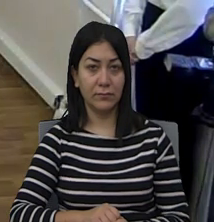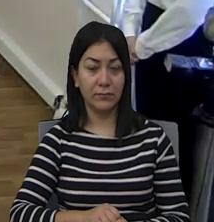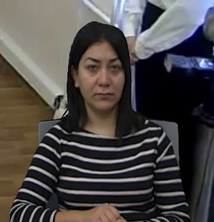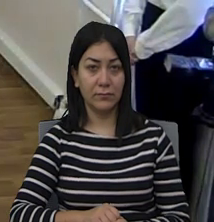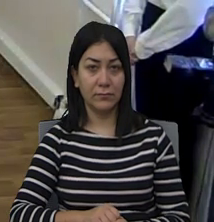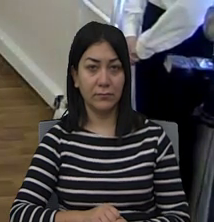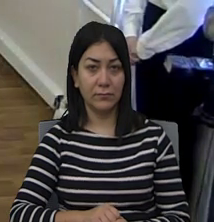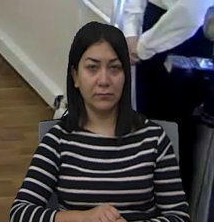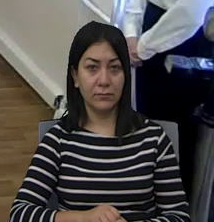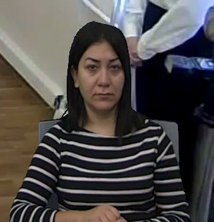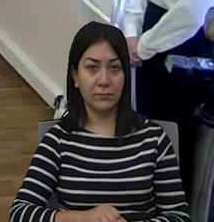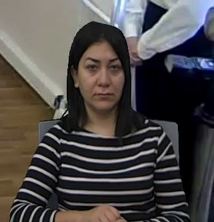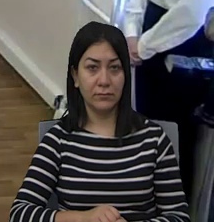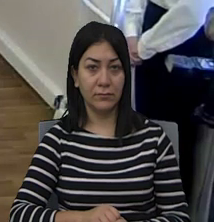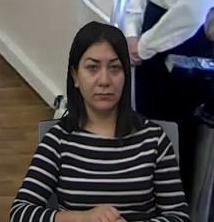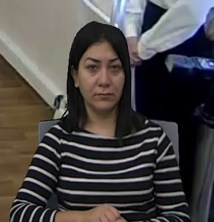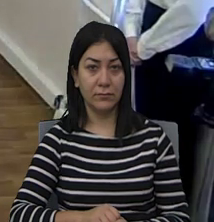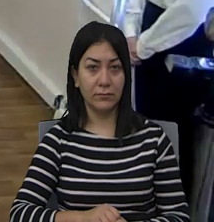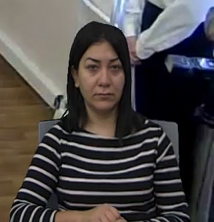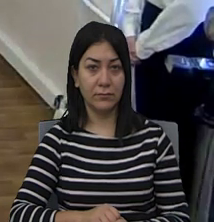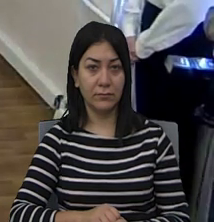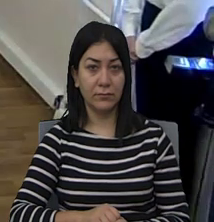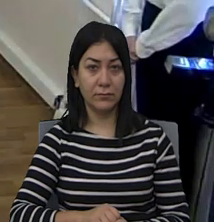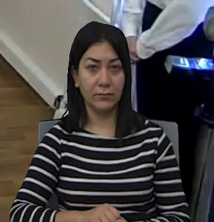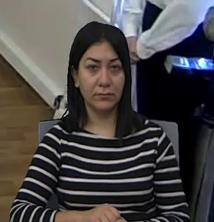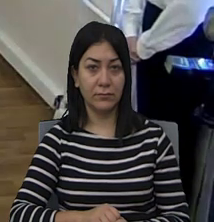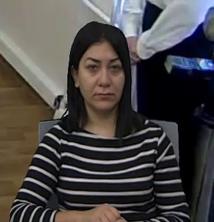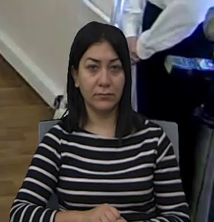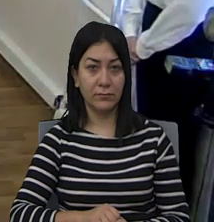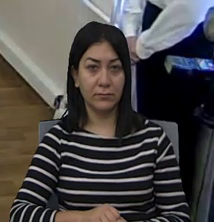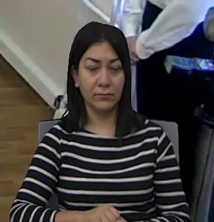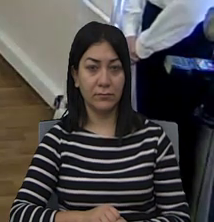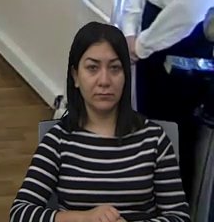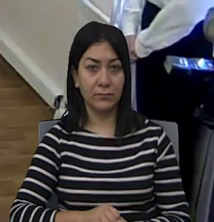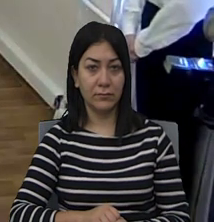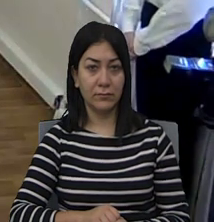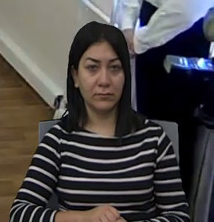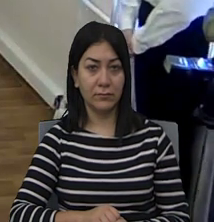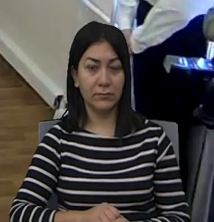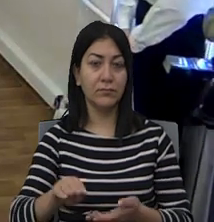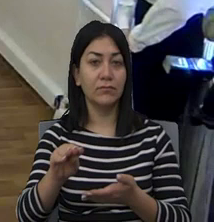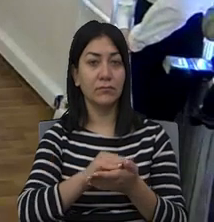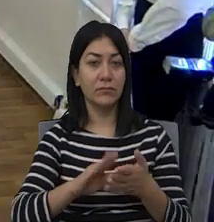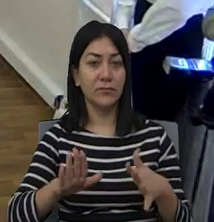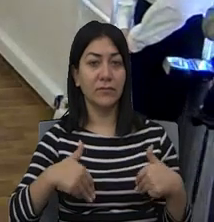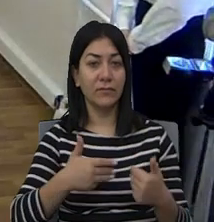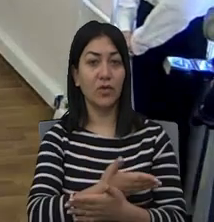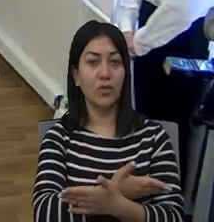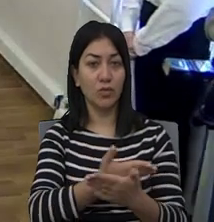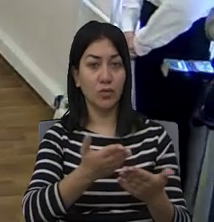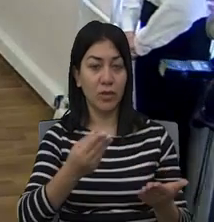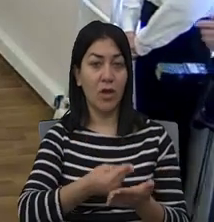course, the implementation of projects like this one we're launching today. Ես մեկ անգամ ողջունում եւ